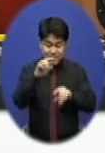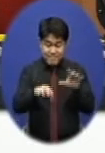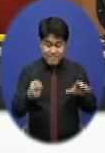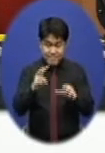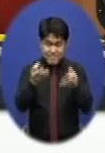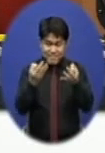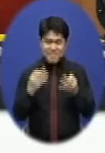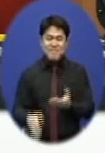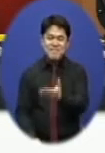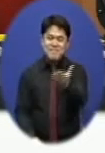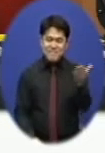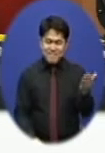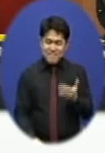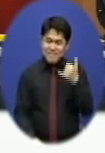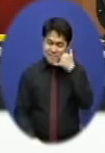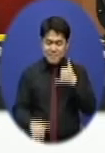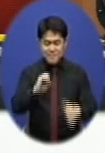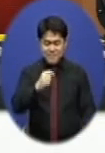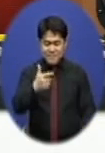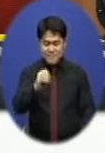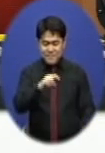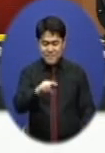계신 시청자 여러분 네.